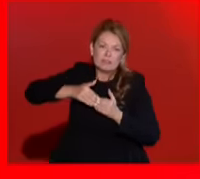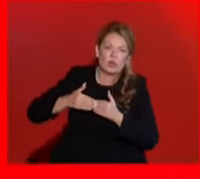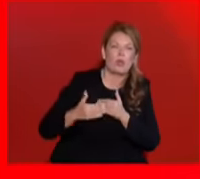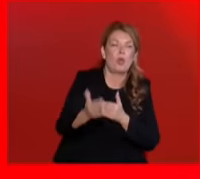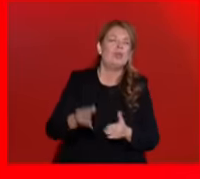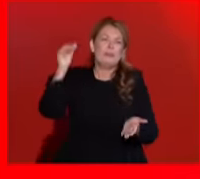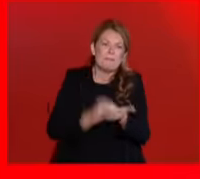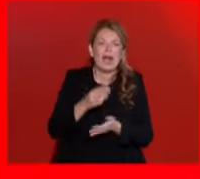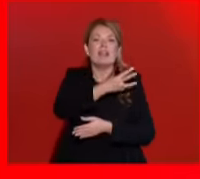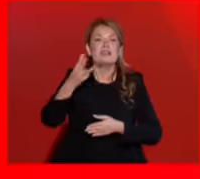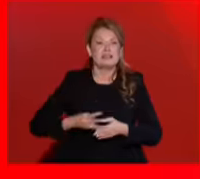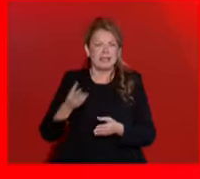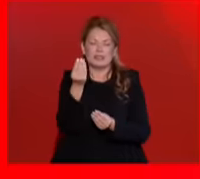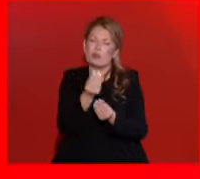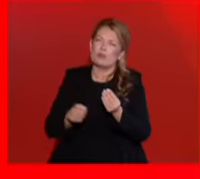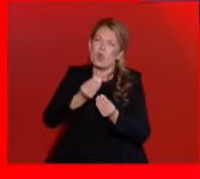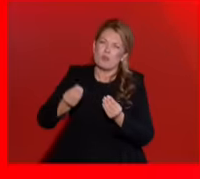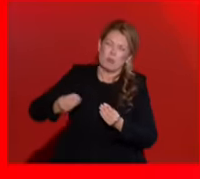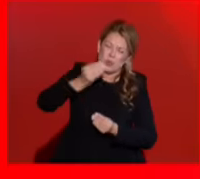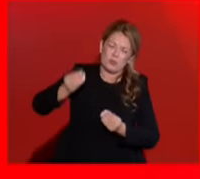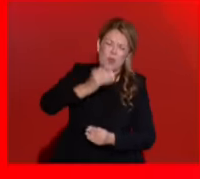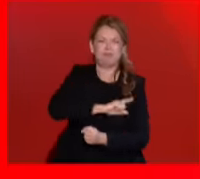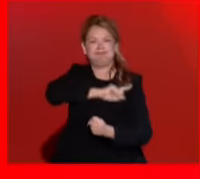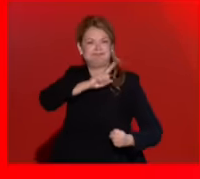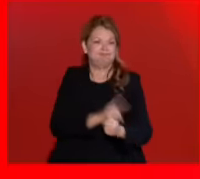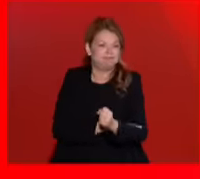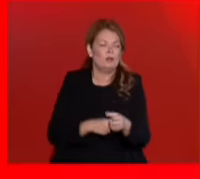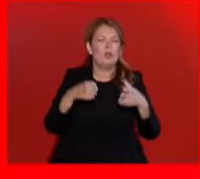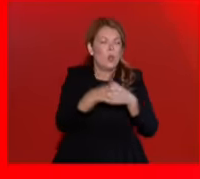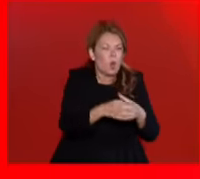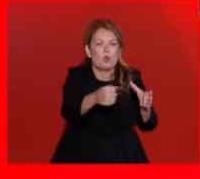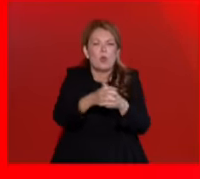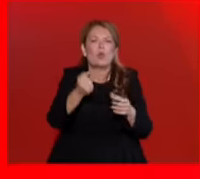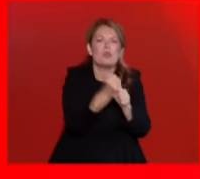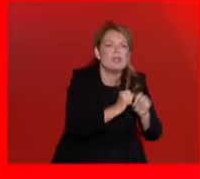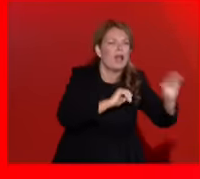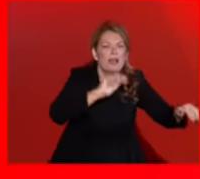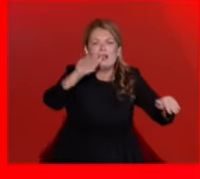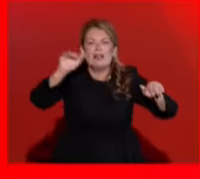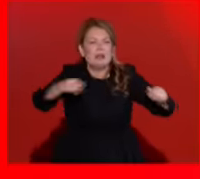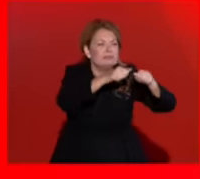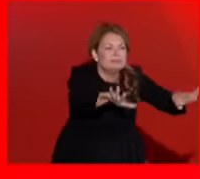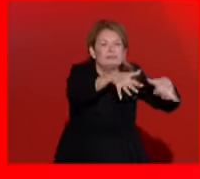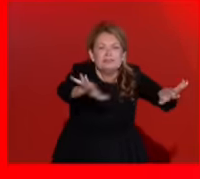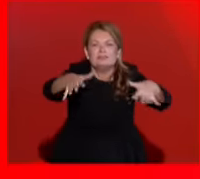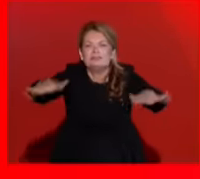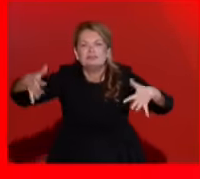το ΣΥΡΙΖΑ σε κάθε γειτονιά, σε κάθε χώρο δουλειάς. Και όσα περάσαμε θα